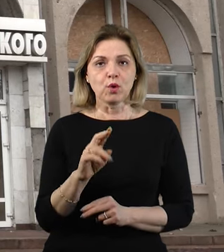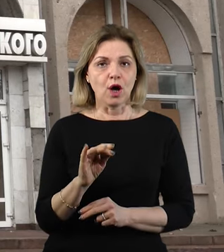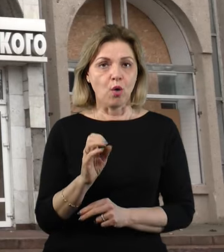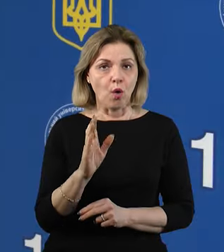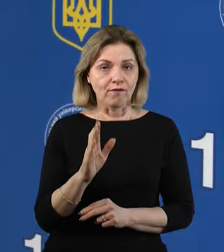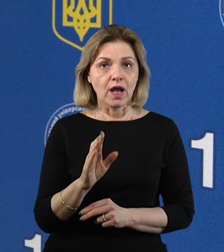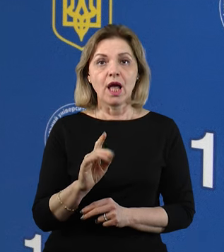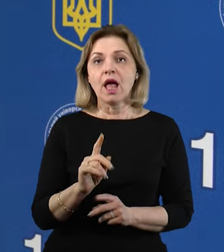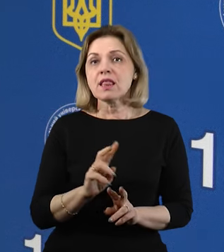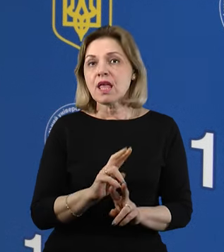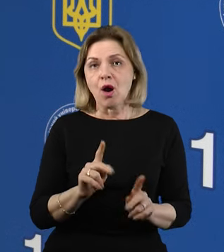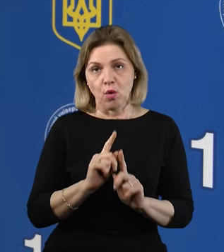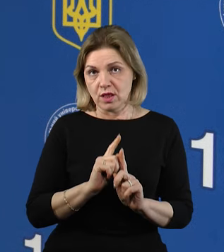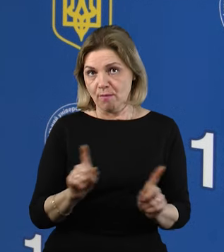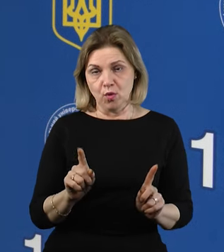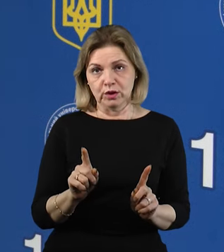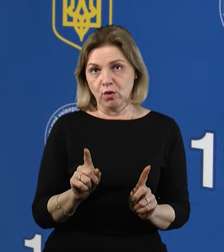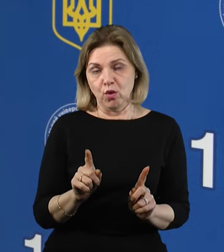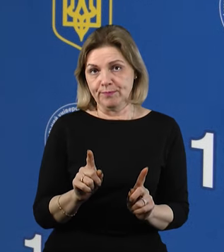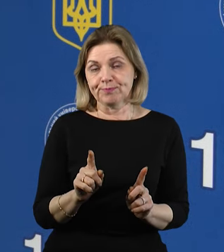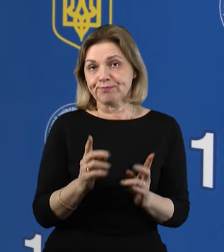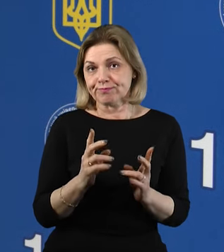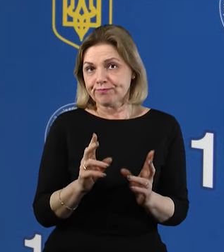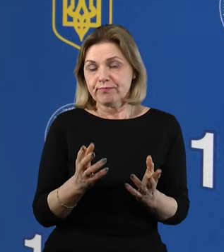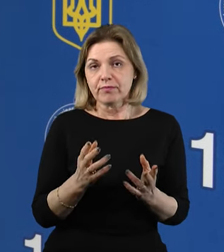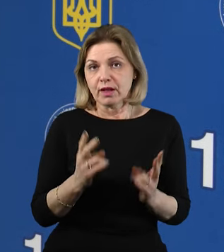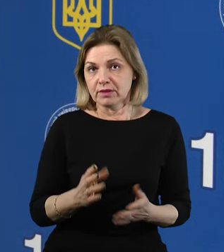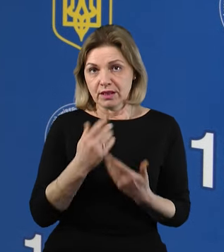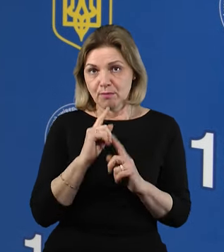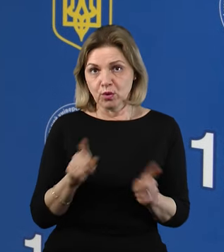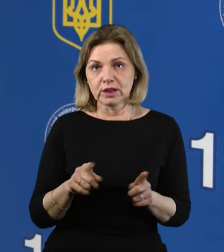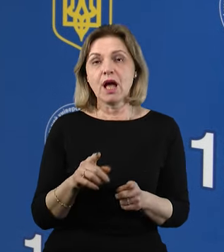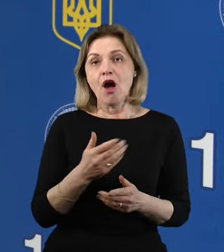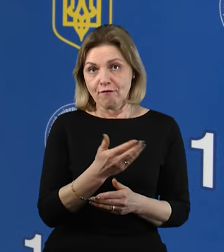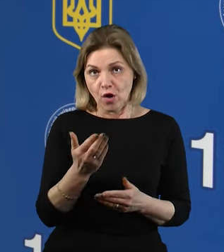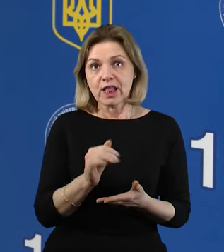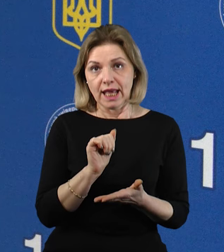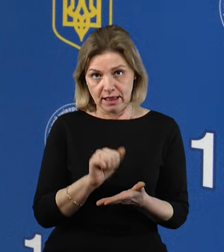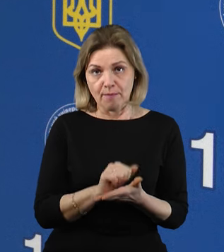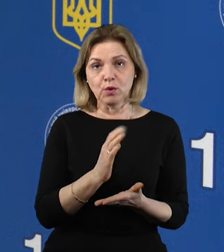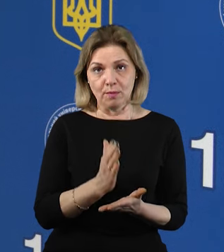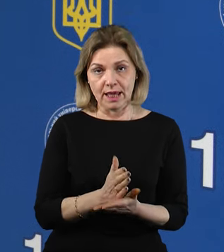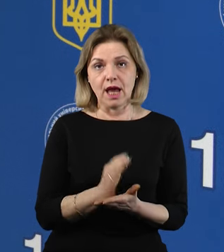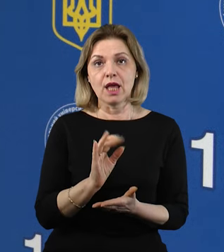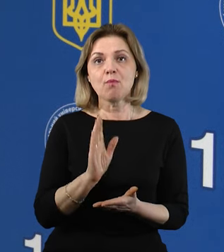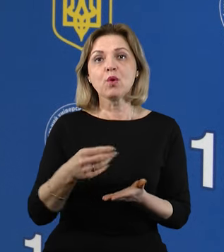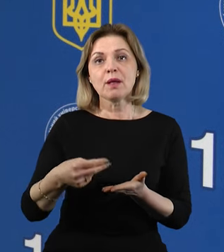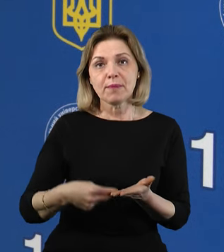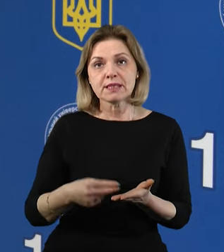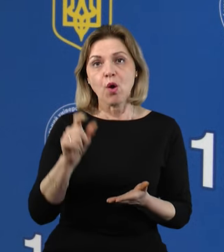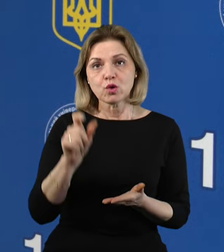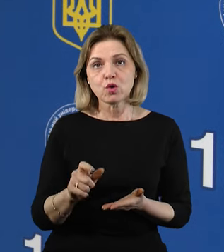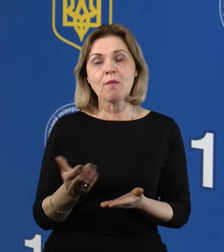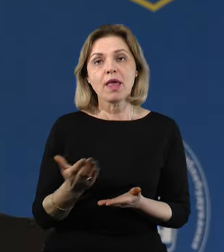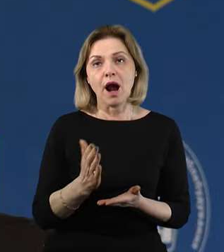Валерія Дмитрійовича. Та безумовно не буде ніякого передруку. Вони є. І підписує їх особа, яка має зараз буде